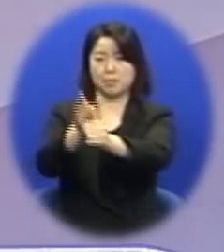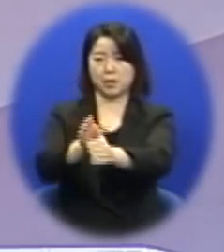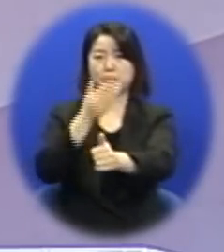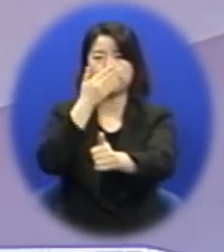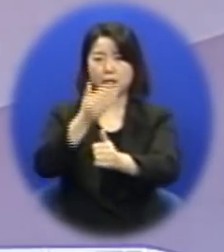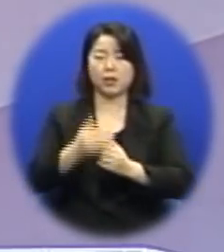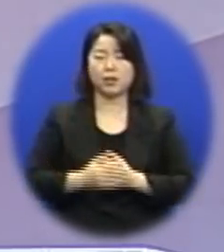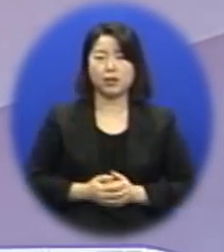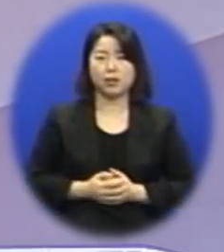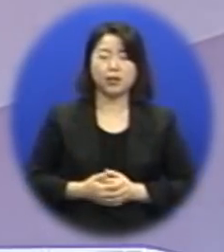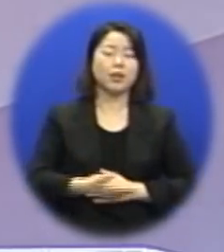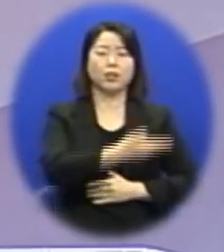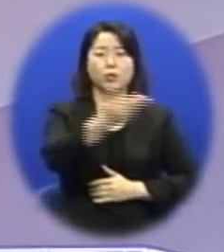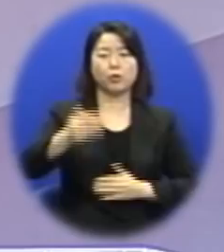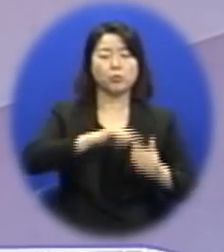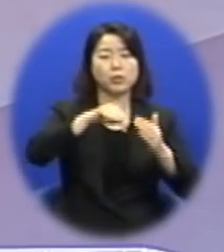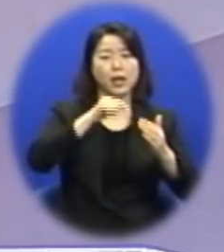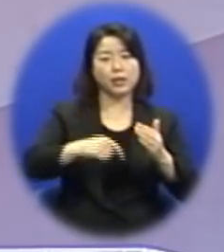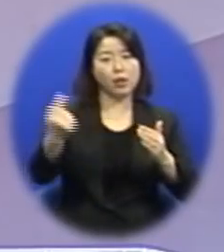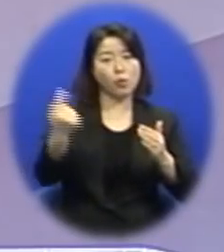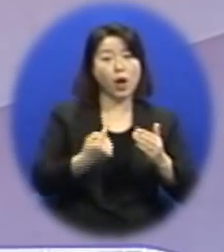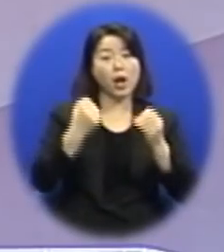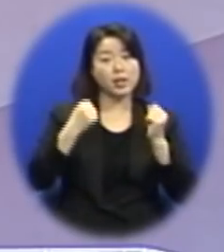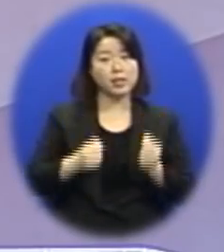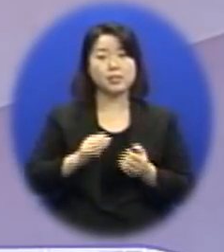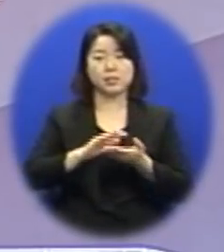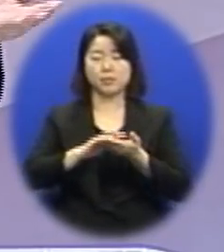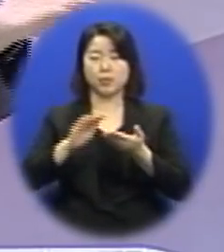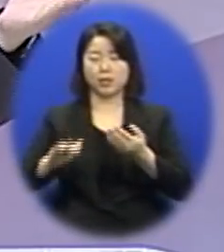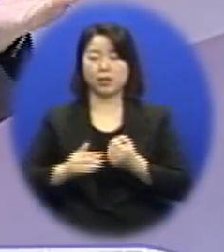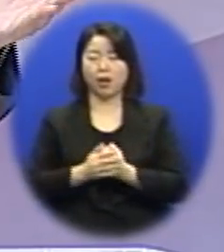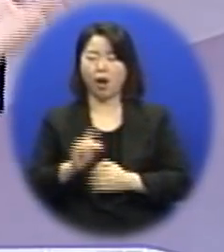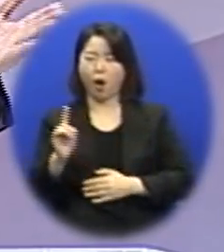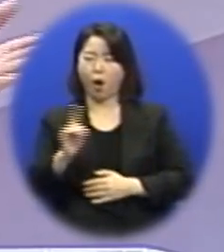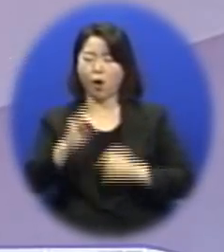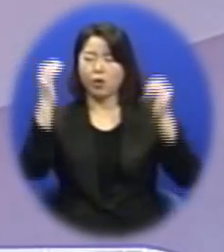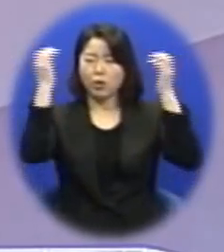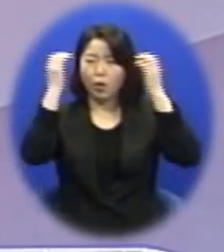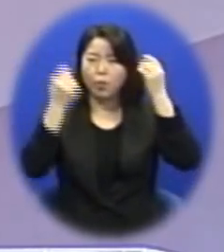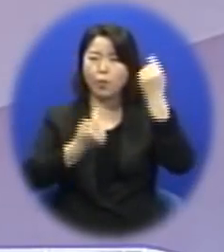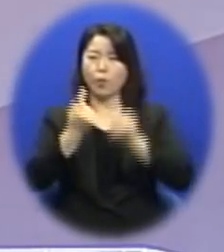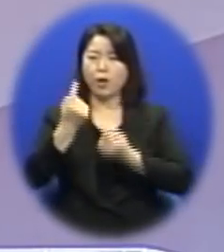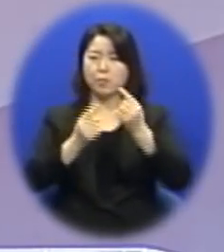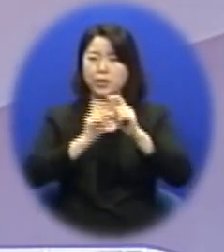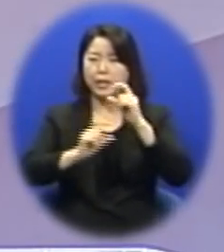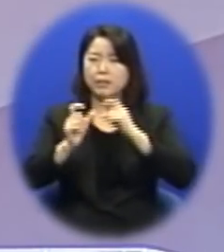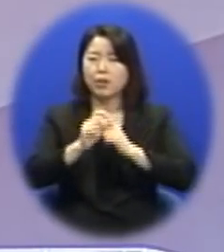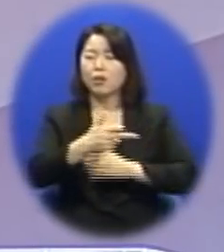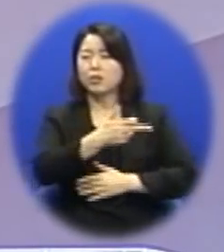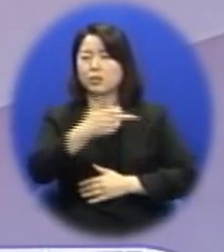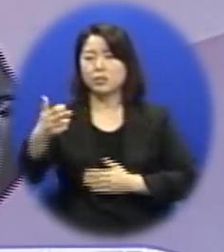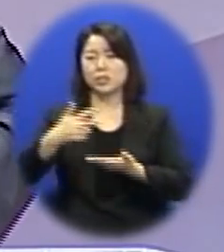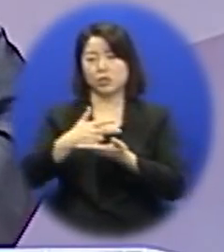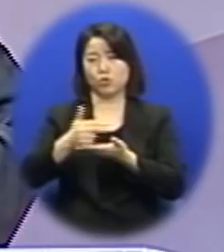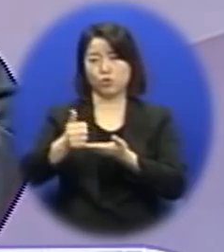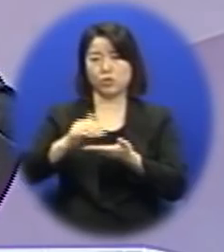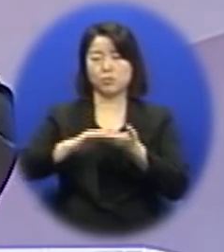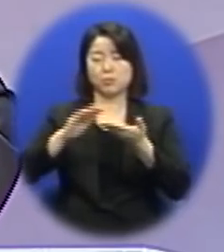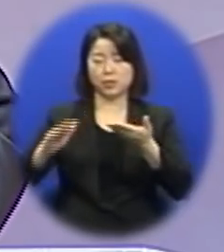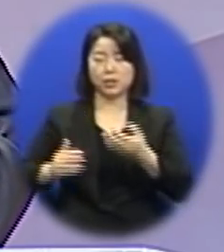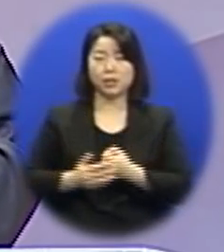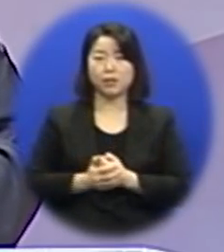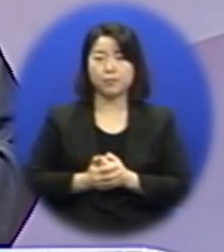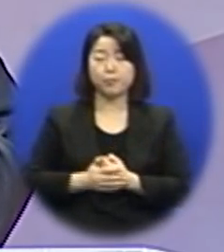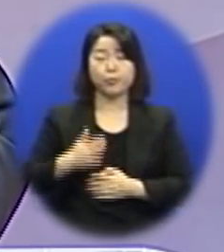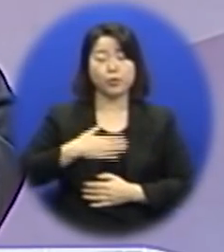여러분 안에 와 계신 분이에요 어떤 고난보다 더 크신 주님이십니다 저도 몇 번